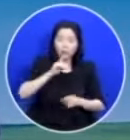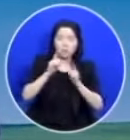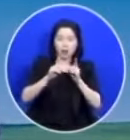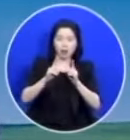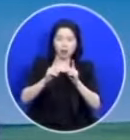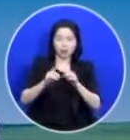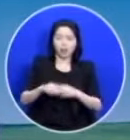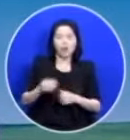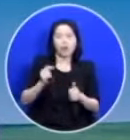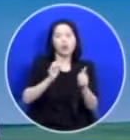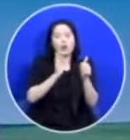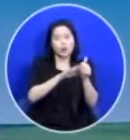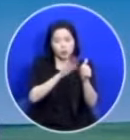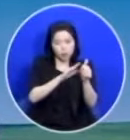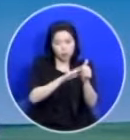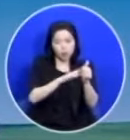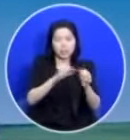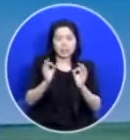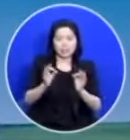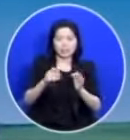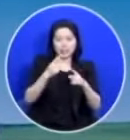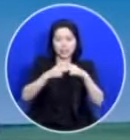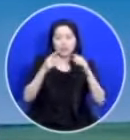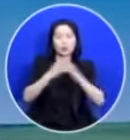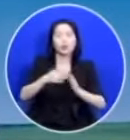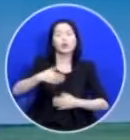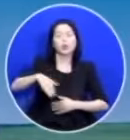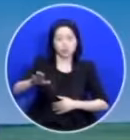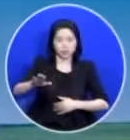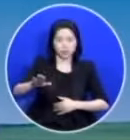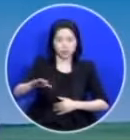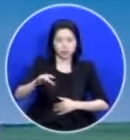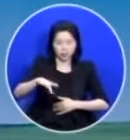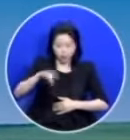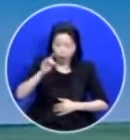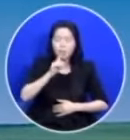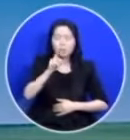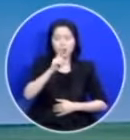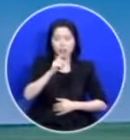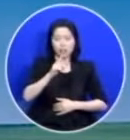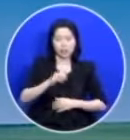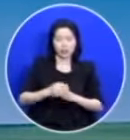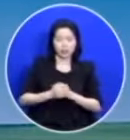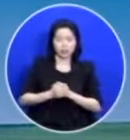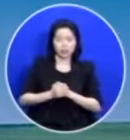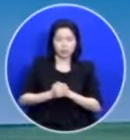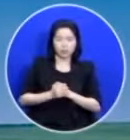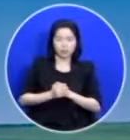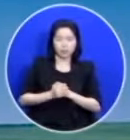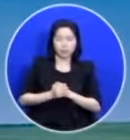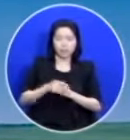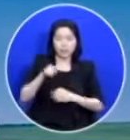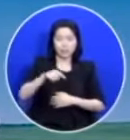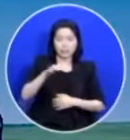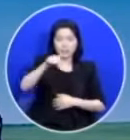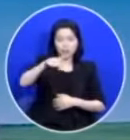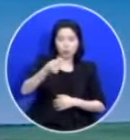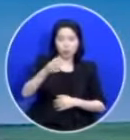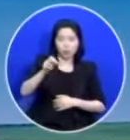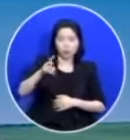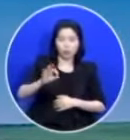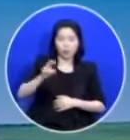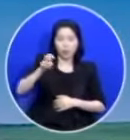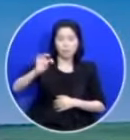나갑시다 교회 나갑시다이 얘기를 하더래요이 고영만 장로님을